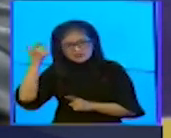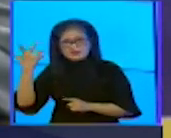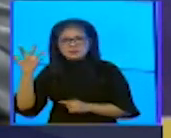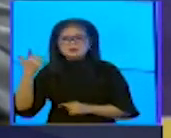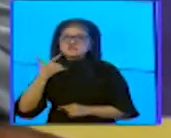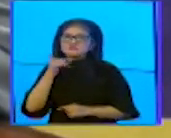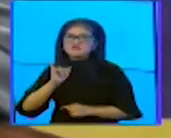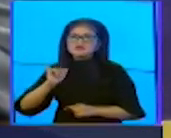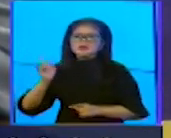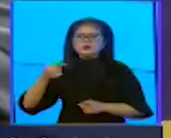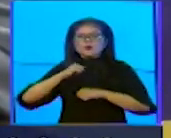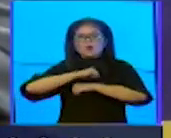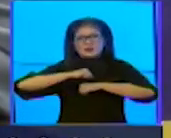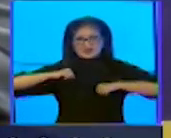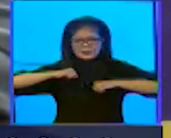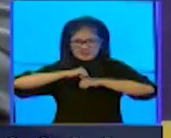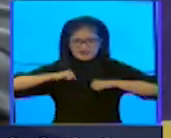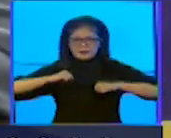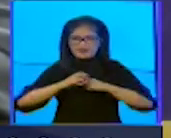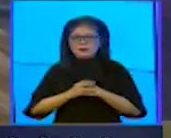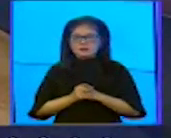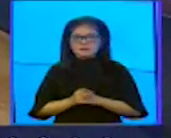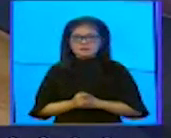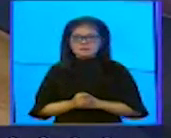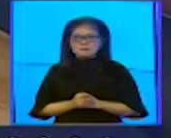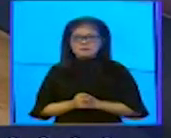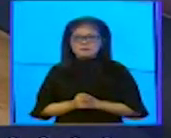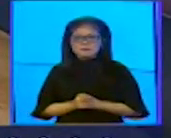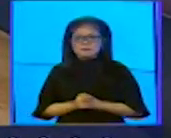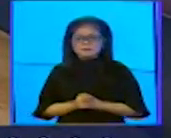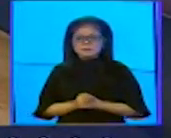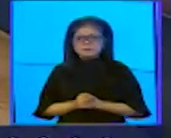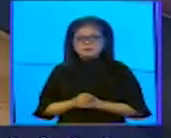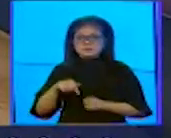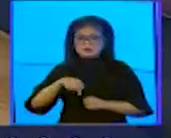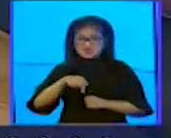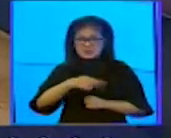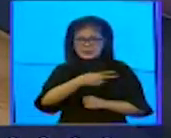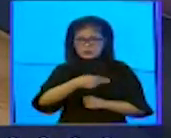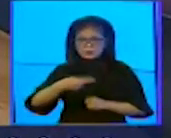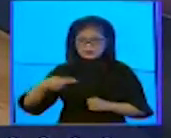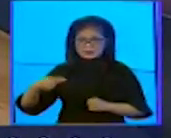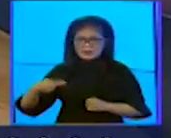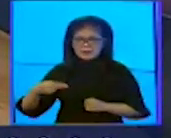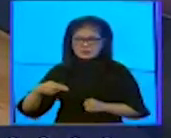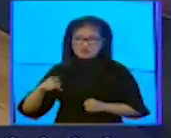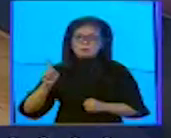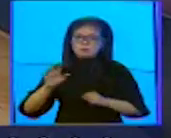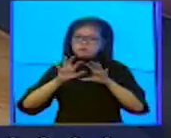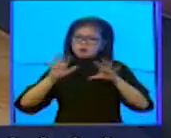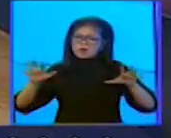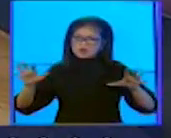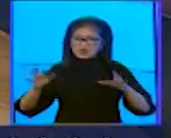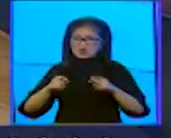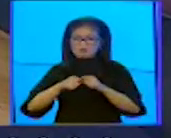itu, Mbak Lydia. Baik, terakhir nih Pak, saat ini kan bangsa Indonesia kita ketahui tengah menghadapi ujian berat, yakni